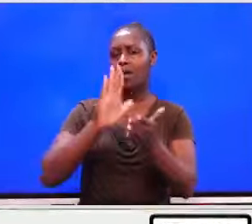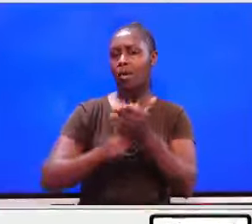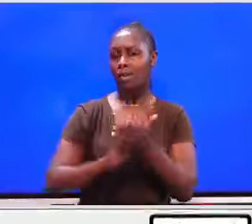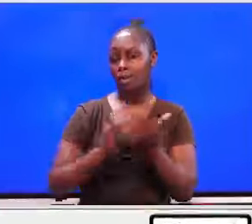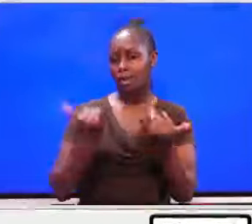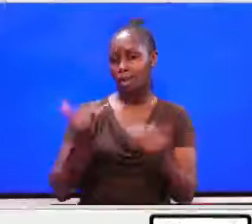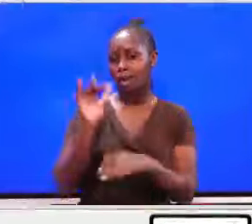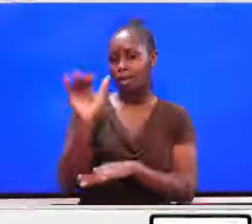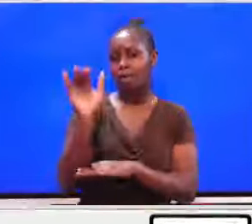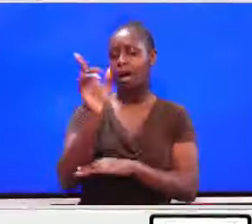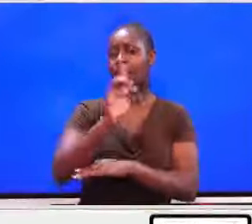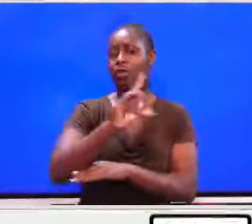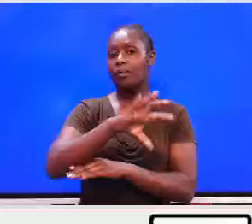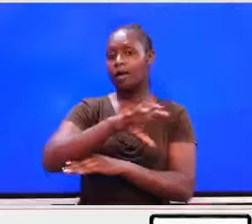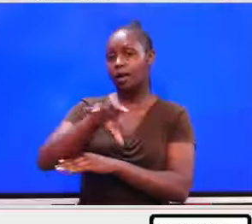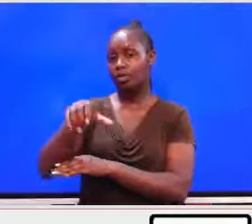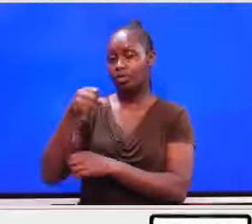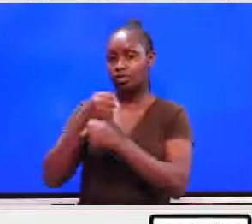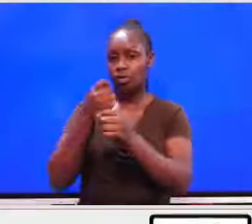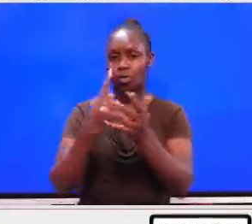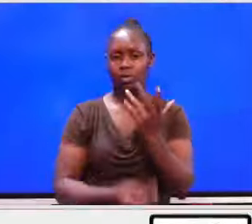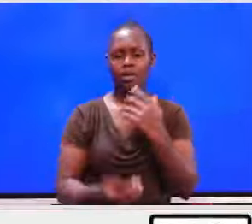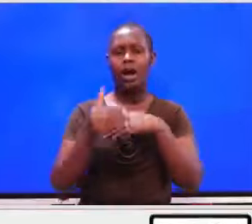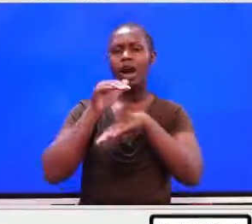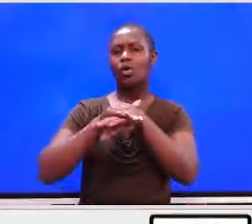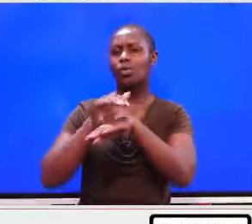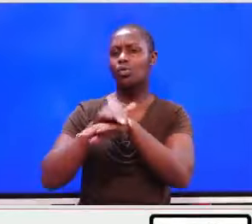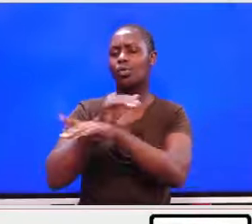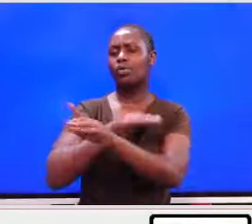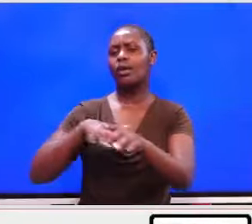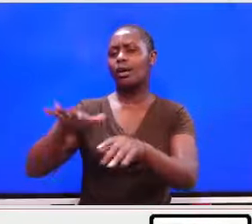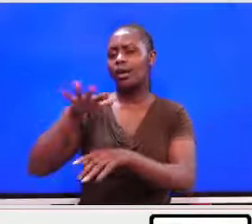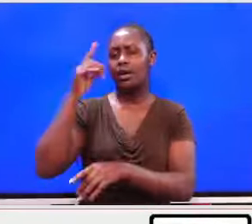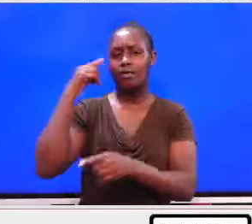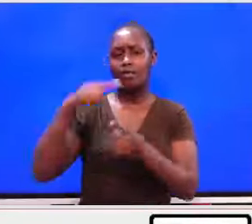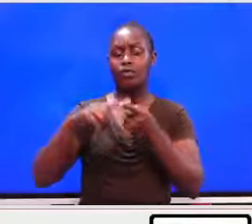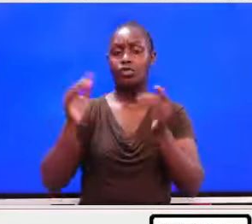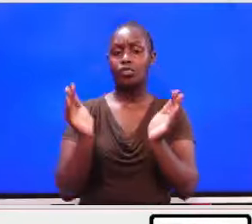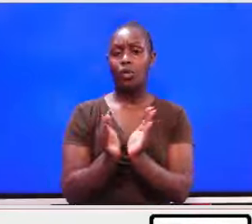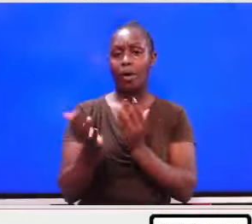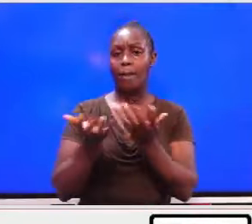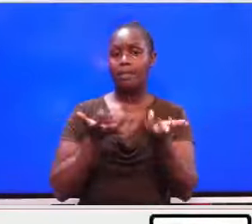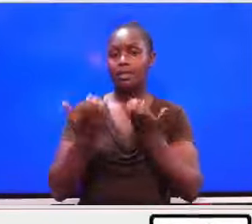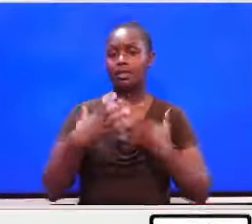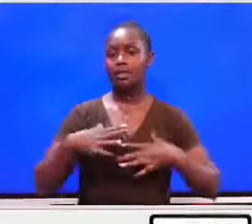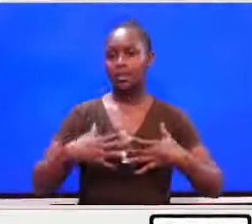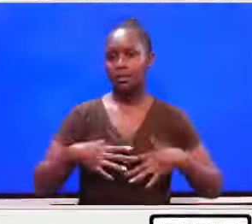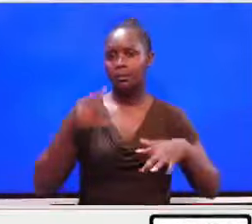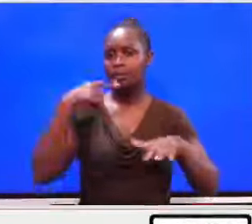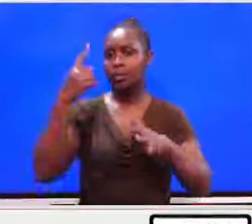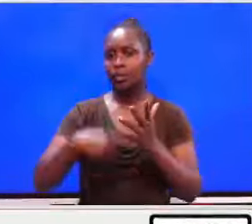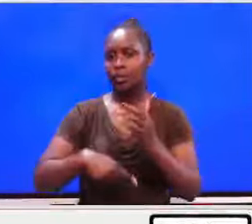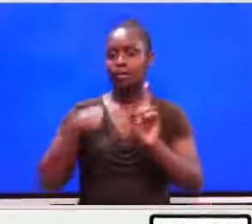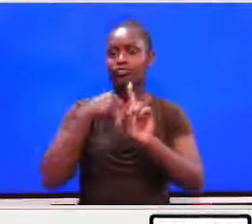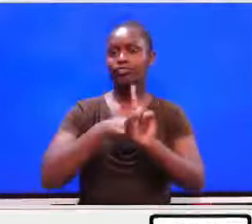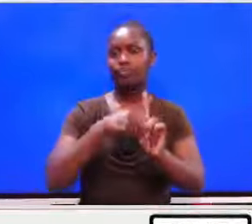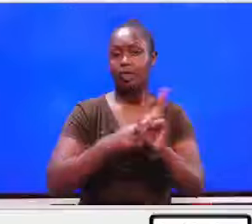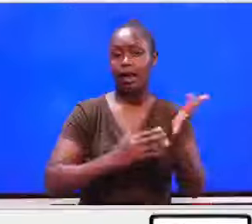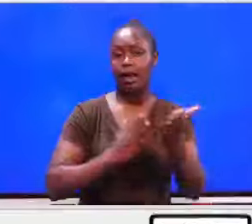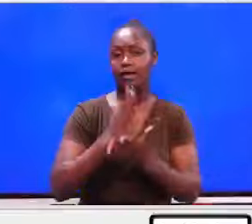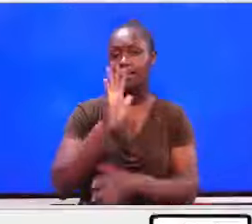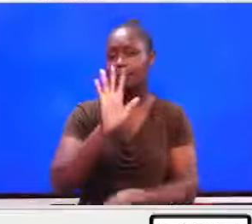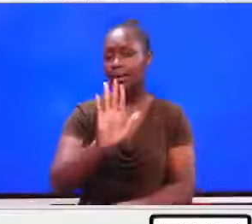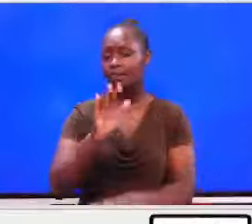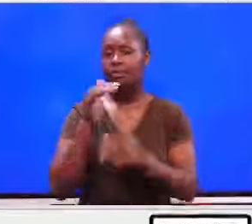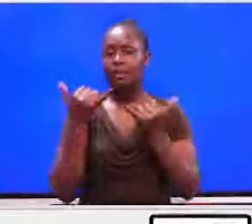kaunti ya Nairobi kutenga mazingira mwafaka kwa wafanyabiashara wadogo, huku akiahidi kutetea haki zao. Aidha, amemwomba gavana wa kaunti